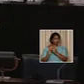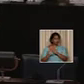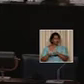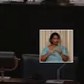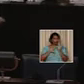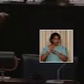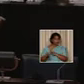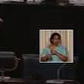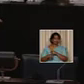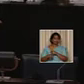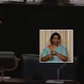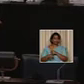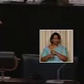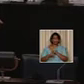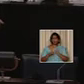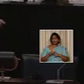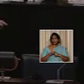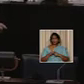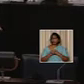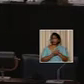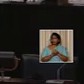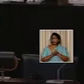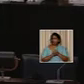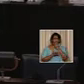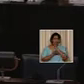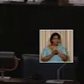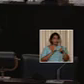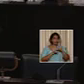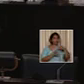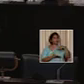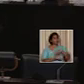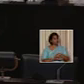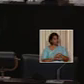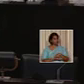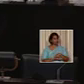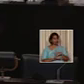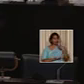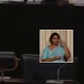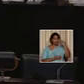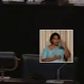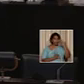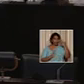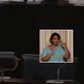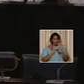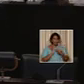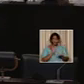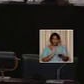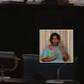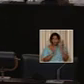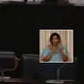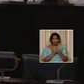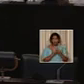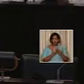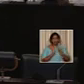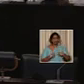දරුවන් ඇතුළත් කරනකොට ප්‍රශ්න වෙන්නේ මුළු හම්බන්තොට දිස්ත්‍රික්කයේම පහේ ශිෂ්‍යත්වය මත ඉහළ ලකුණු ගත්ත දරුවන්ට ඒ අවස්ථාව